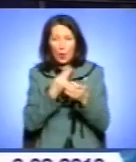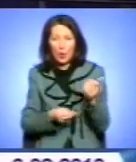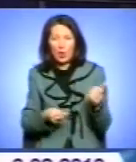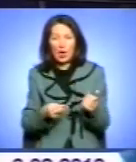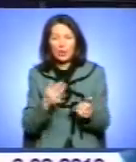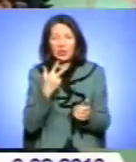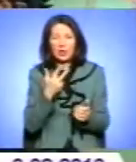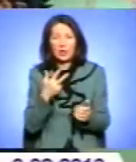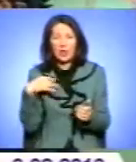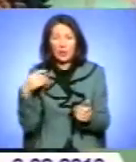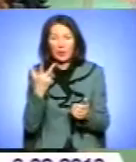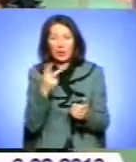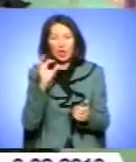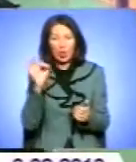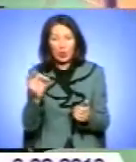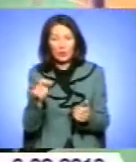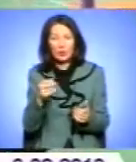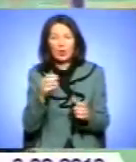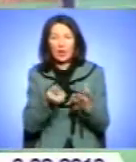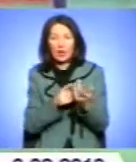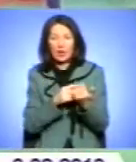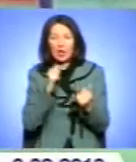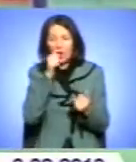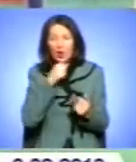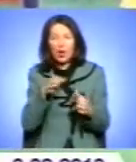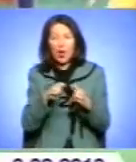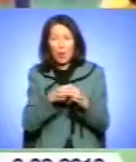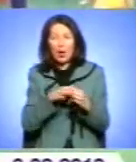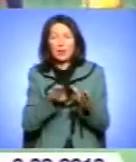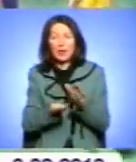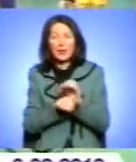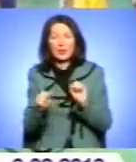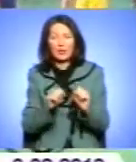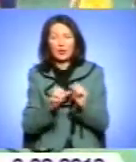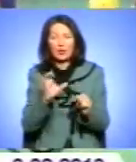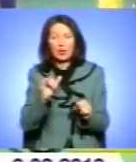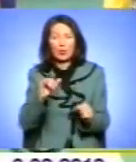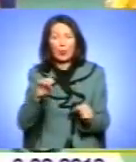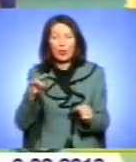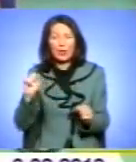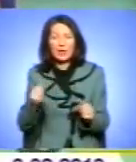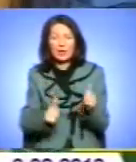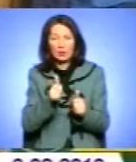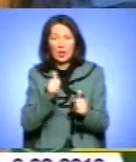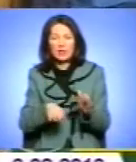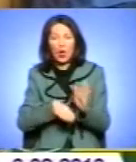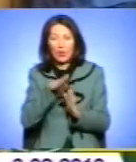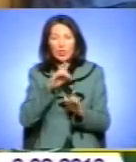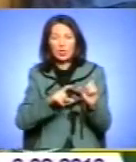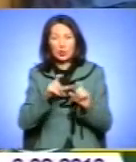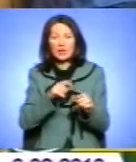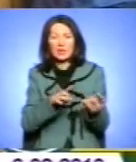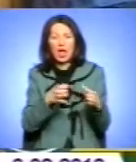рахунком. Кілька років тому команда під керівництвом Олени Супутницької змагалася у вищій студентській лізі. На жаль, через